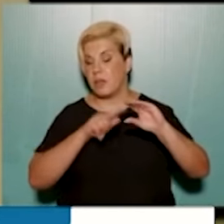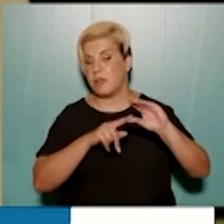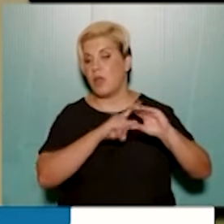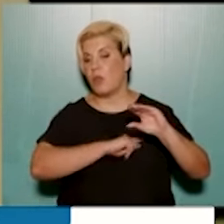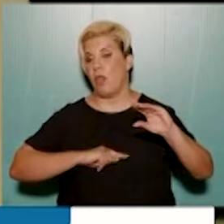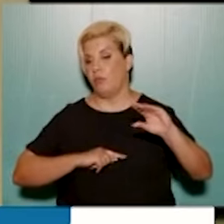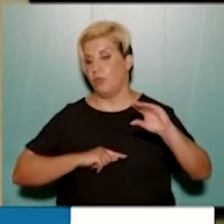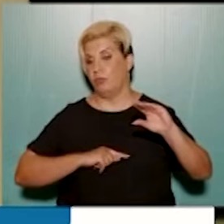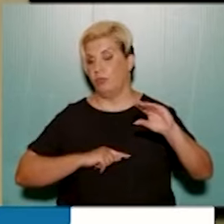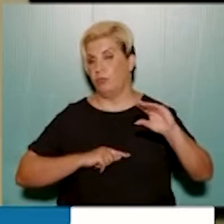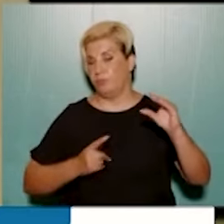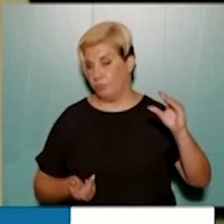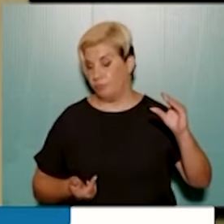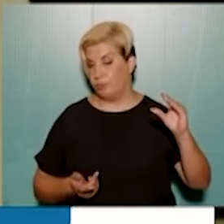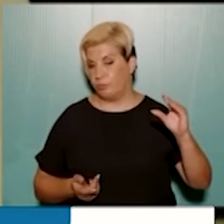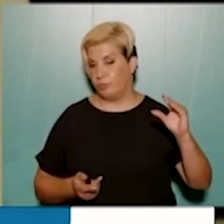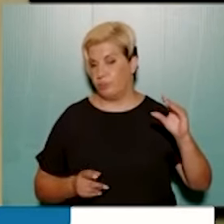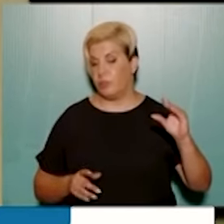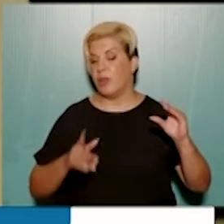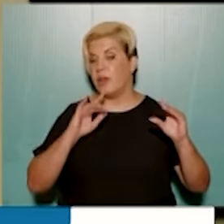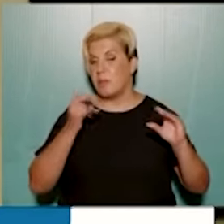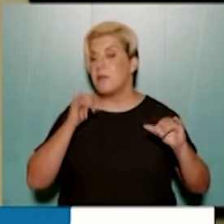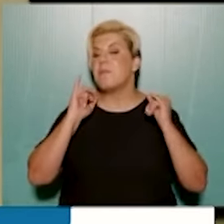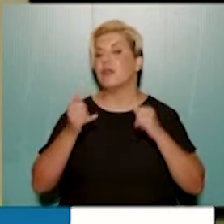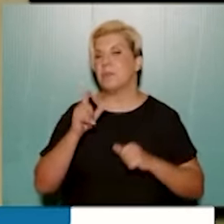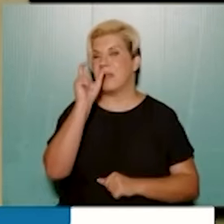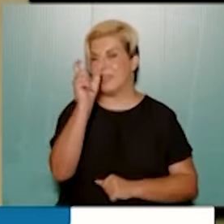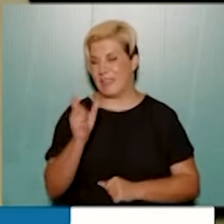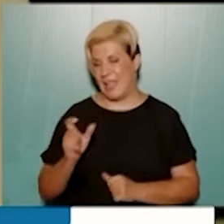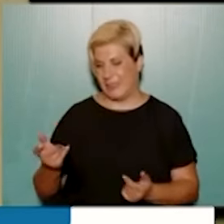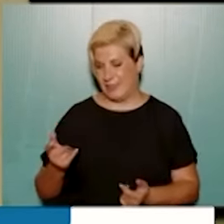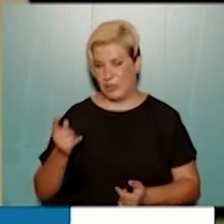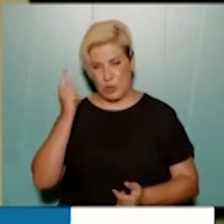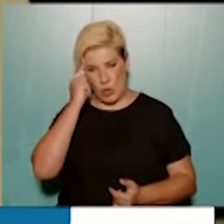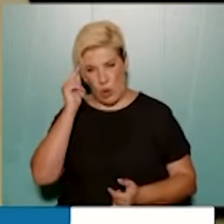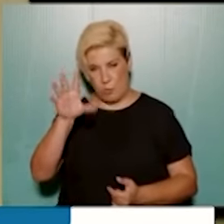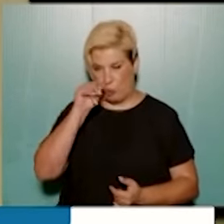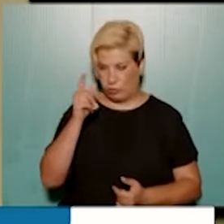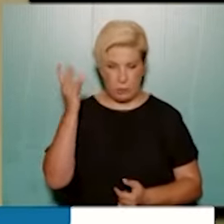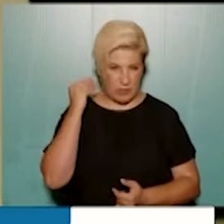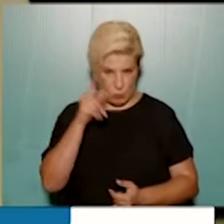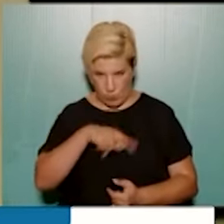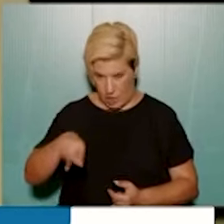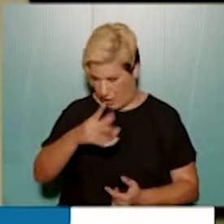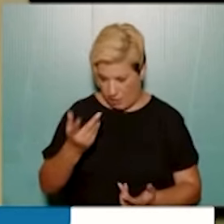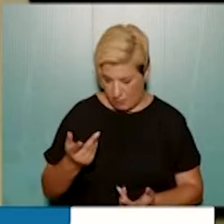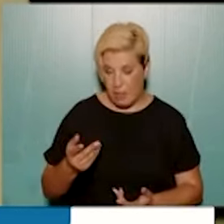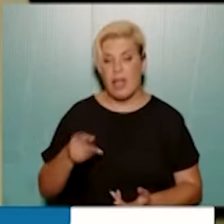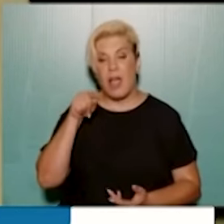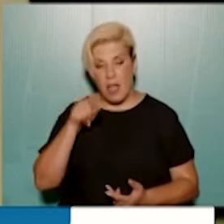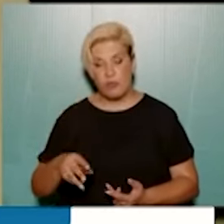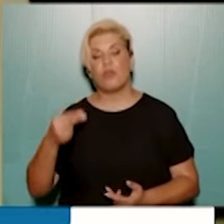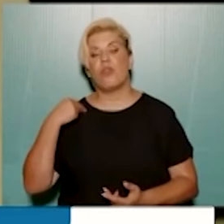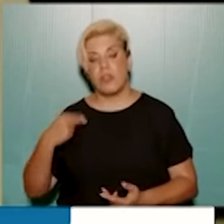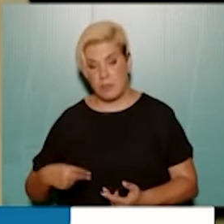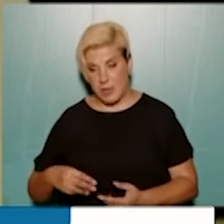εργολάβο. Για να μην παίζουμε λοιπόν με τις λέξεις, ούτε και με την νοημοσύνη αυτών που μας ακούν, αυτό, κύριε Δήμαρχε